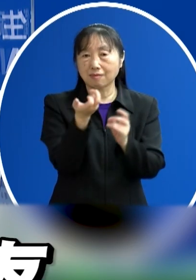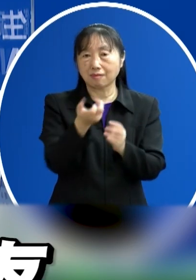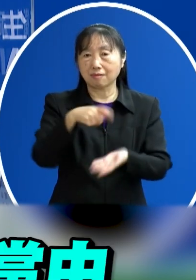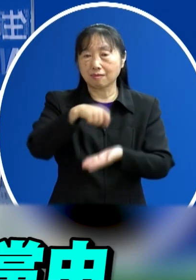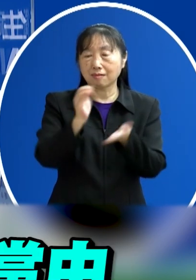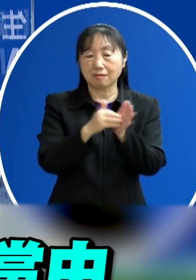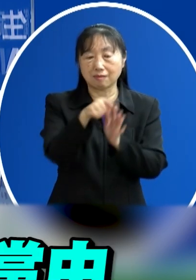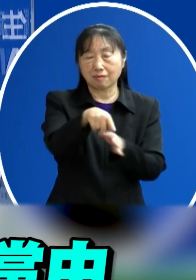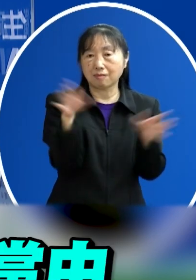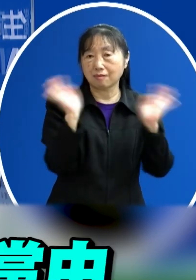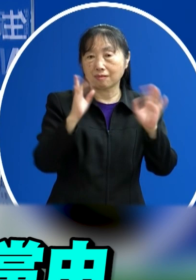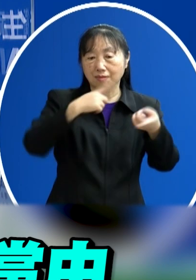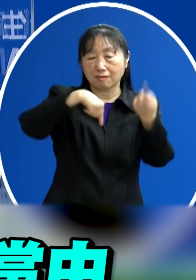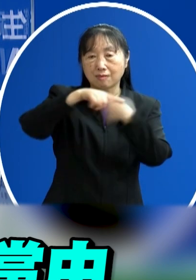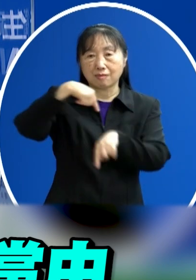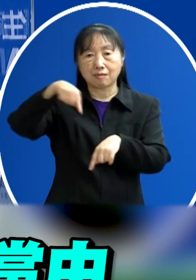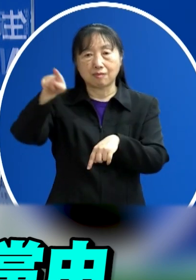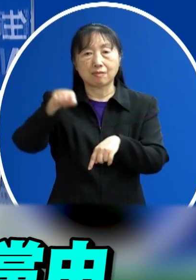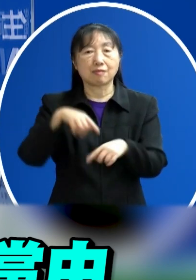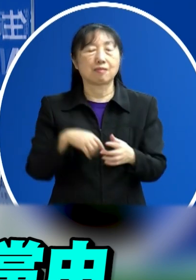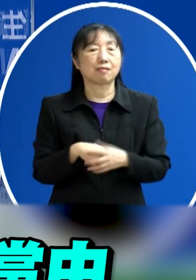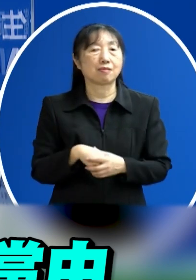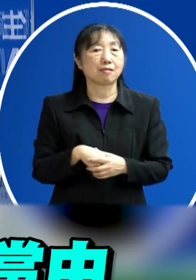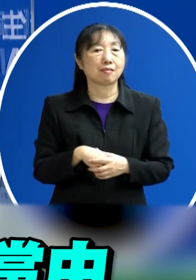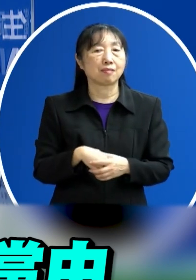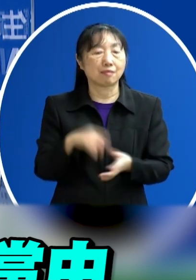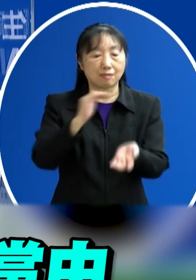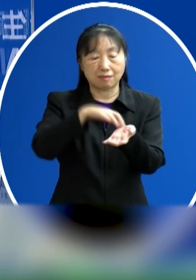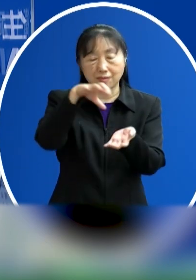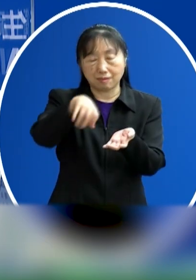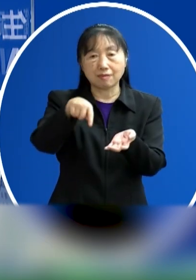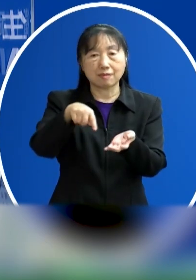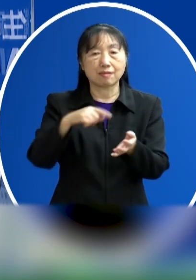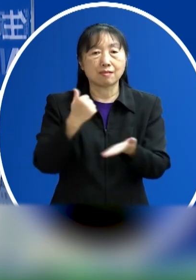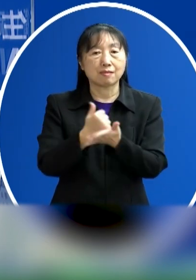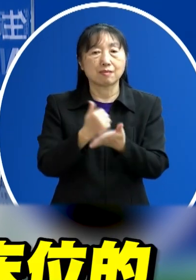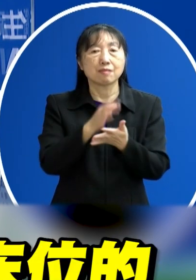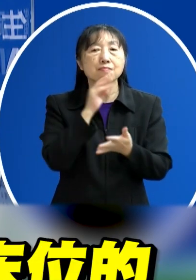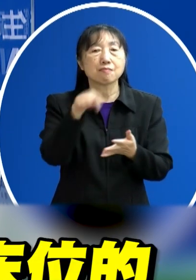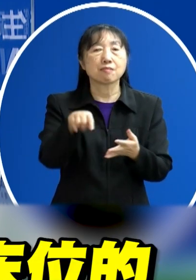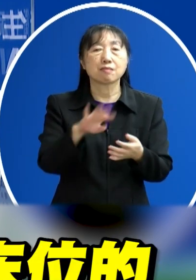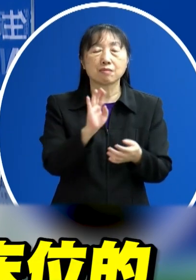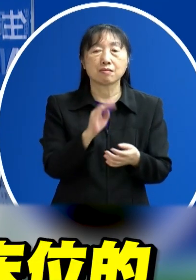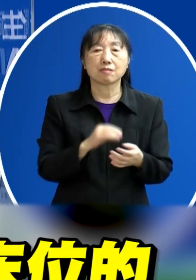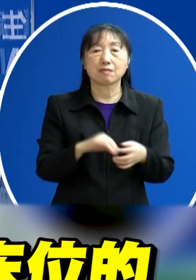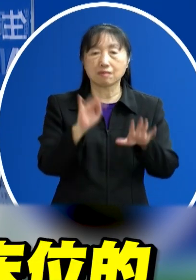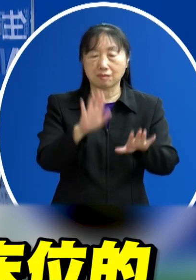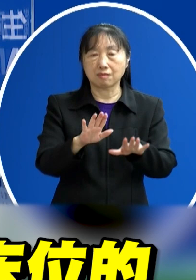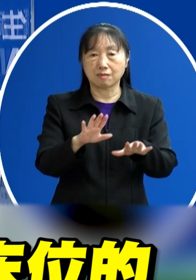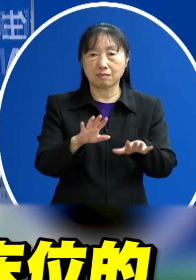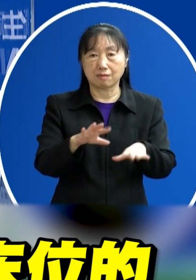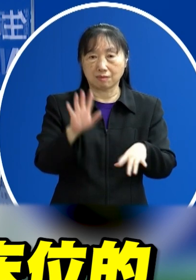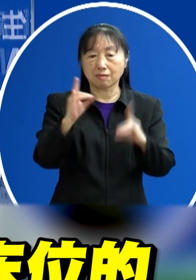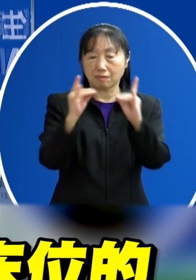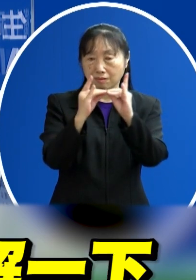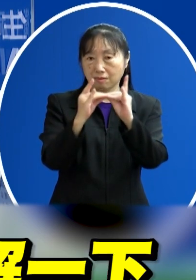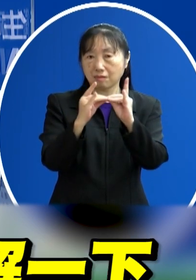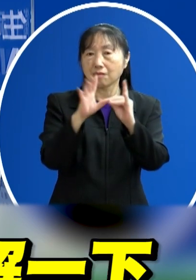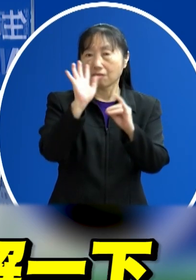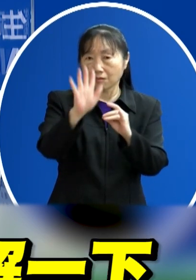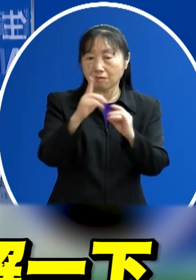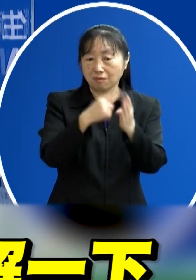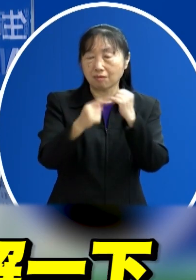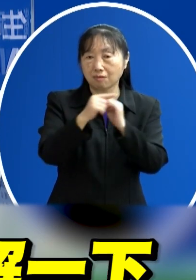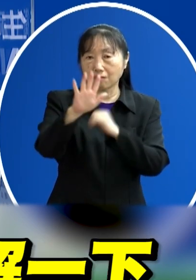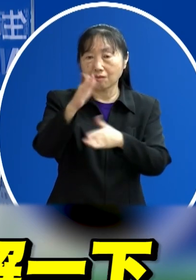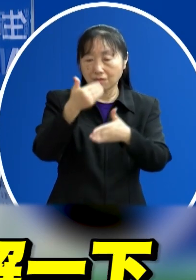到这位小朋友最后转院成功的这个医院当中哈，那就是说，所以目前其实是还有床位的哈，只是说我们